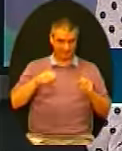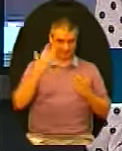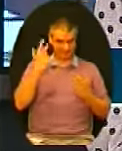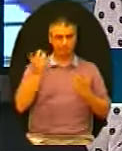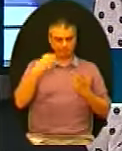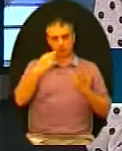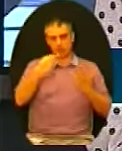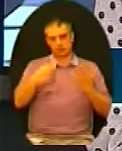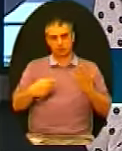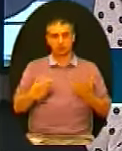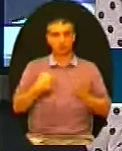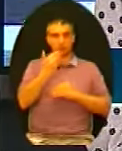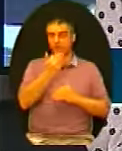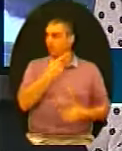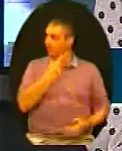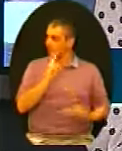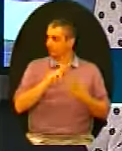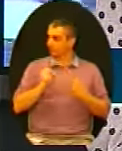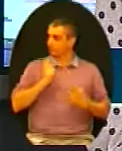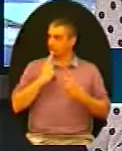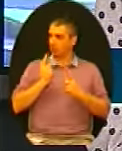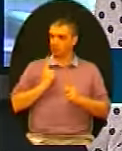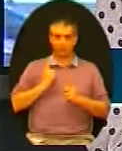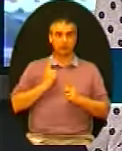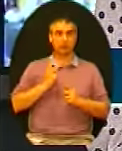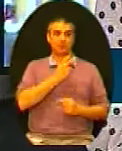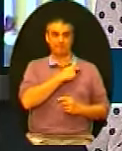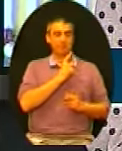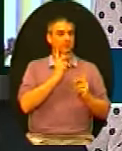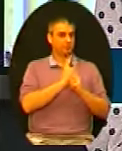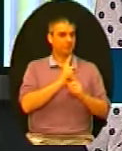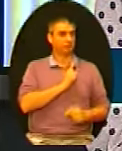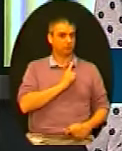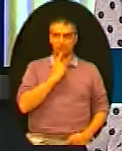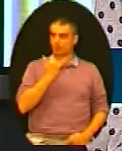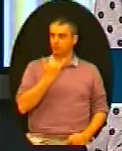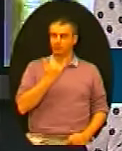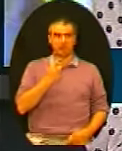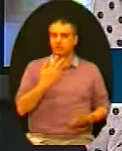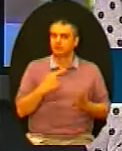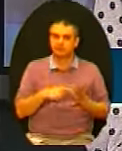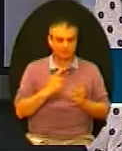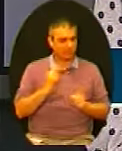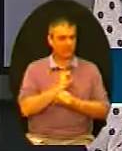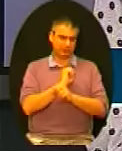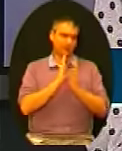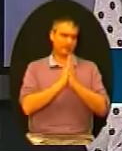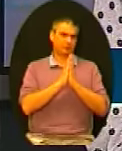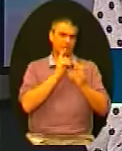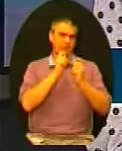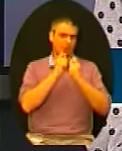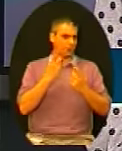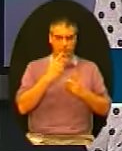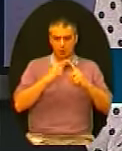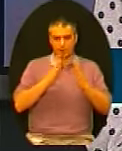לפני ואחרי, ועכשיו הגיע אולמרט. מפגש איתם בשיחה אישית, כלומר, מפקד הכלא, מה? באיזה נסיבות? בוודאי, אסירים מבקשים רעיונות